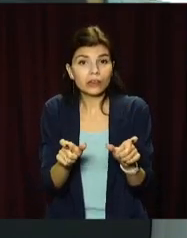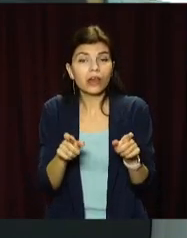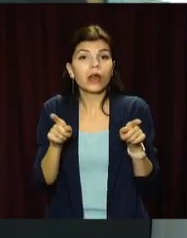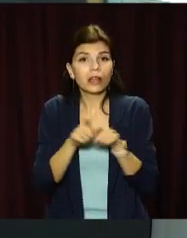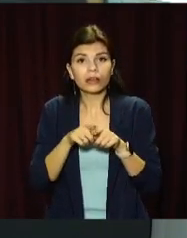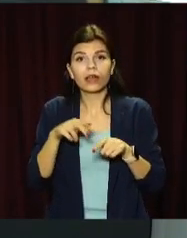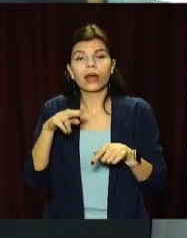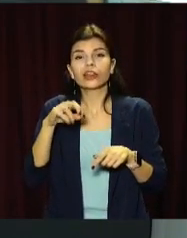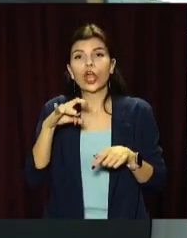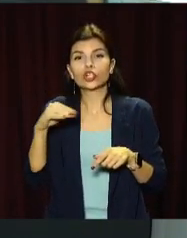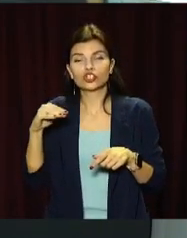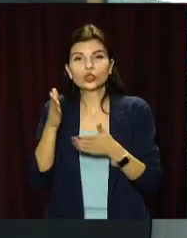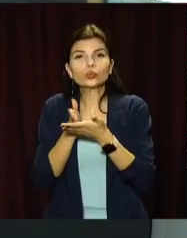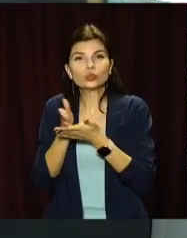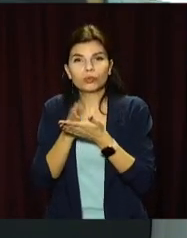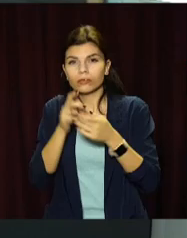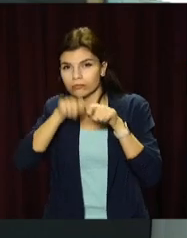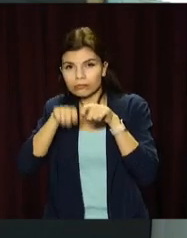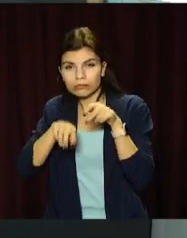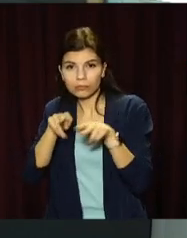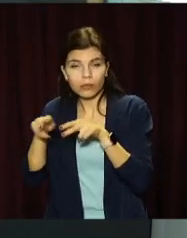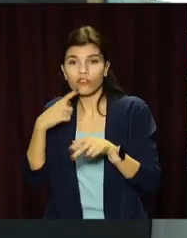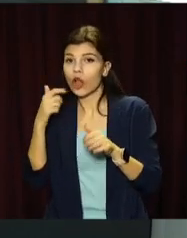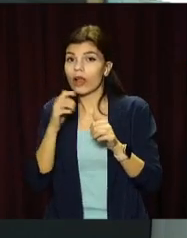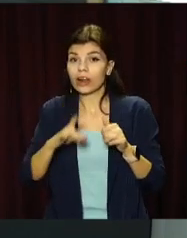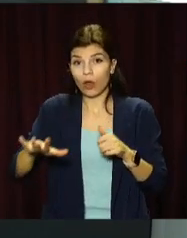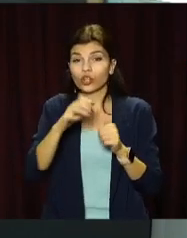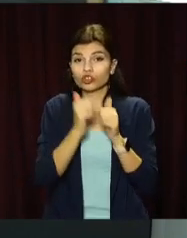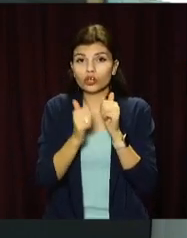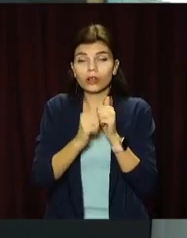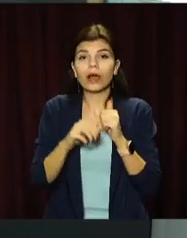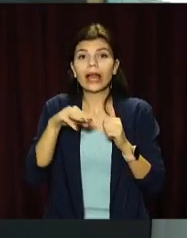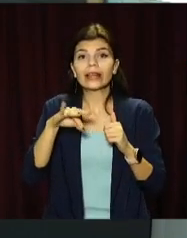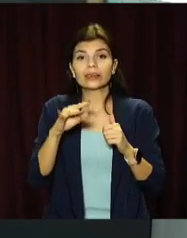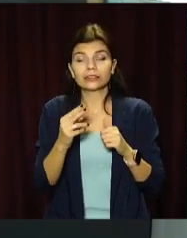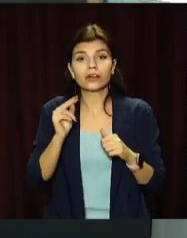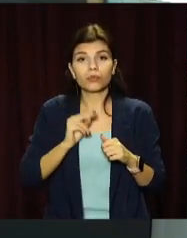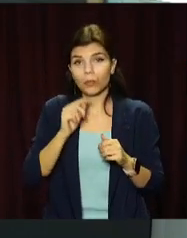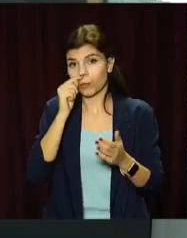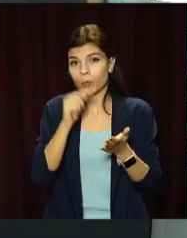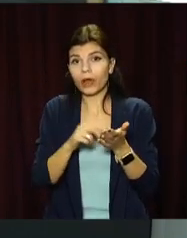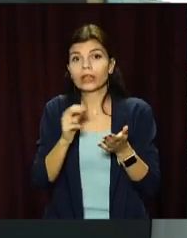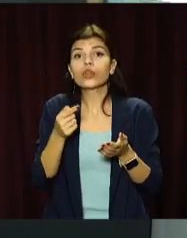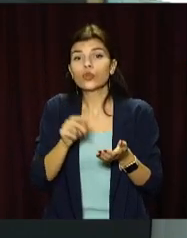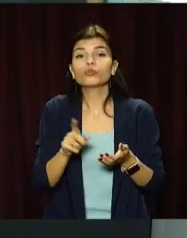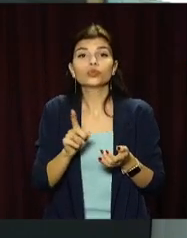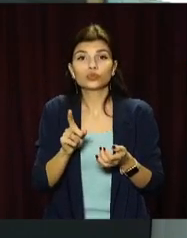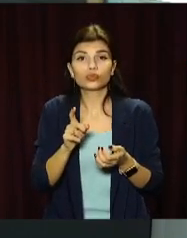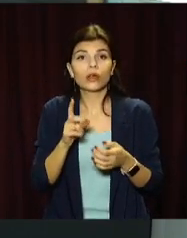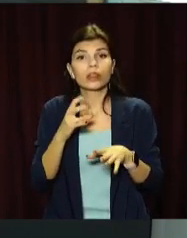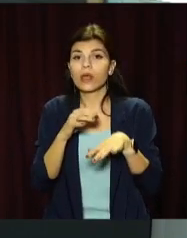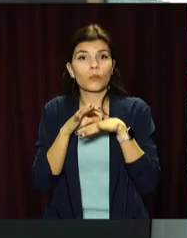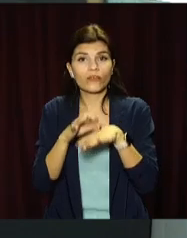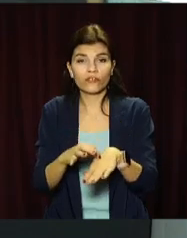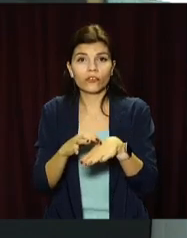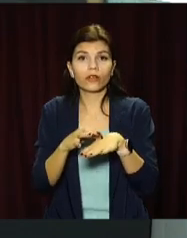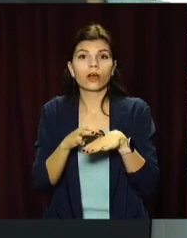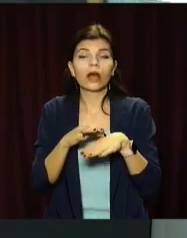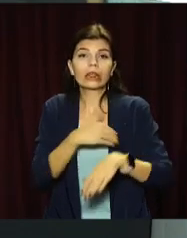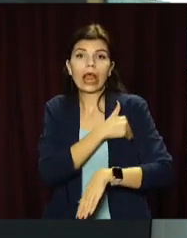у Держпродспоживслужбі регіону, кажуть, найчастіше. Працівники торгівельних закладів попадаються на тому, що не проводять